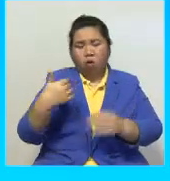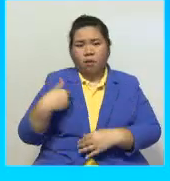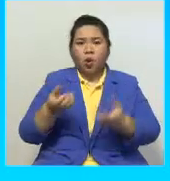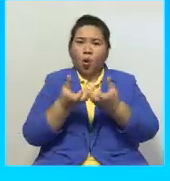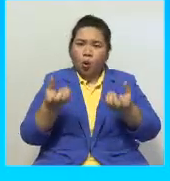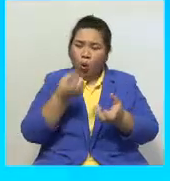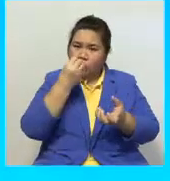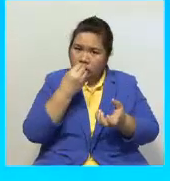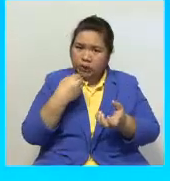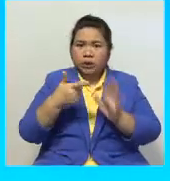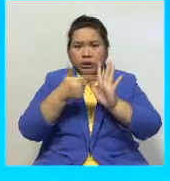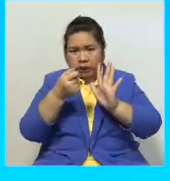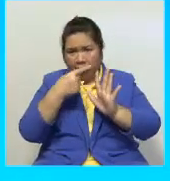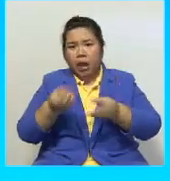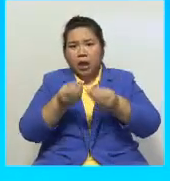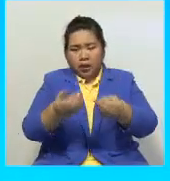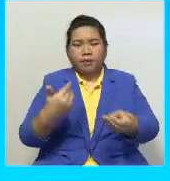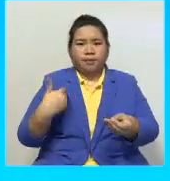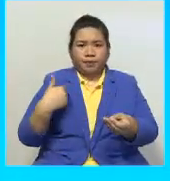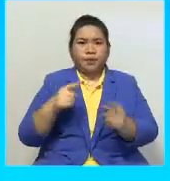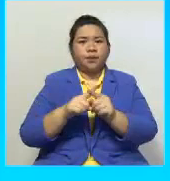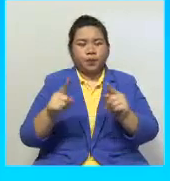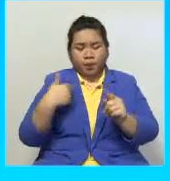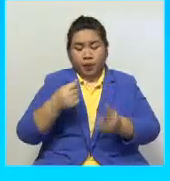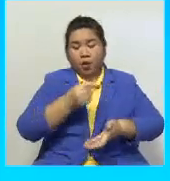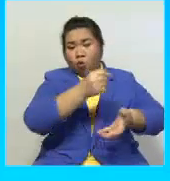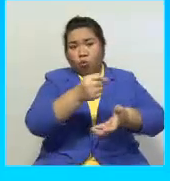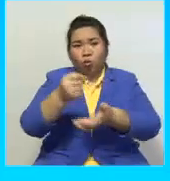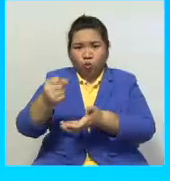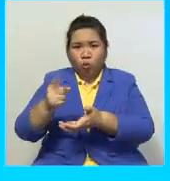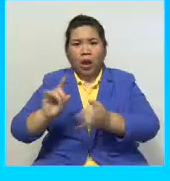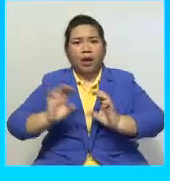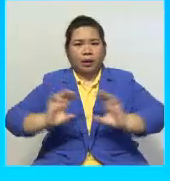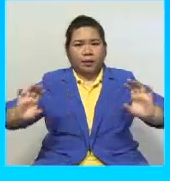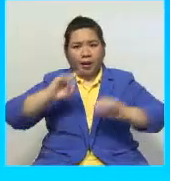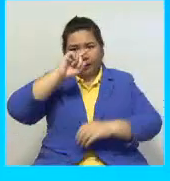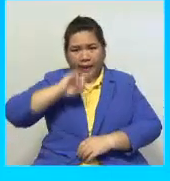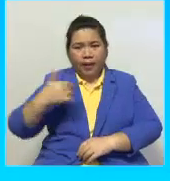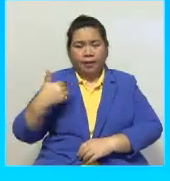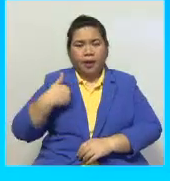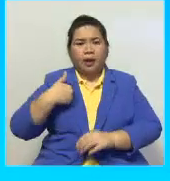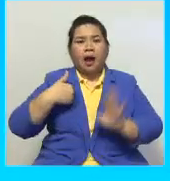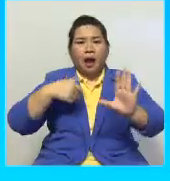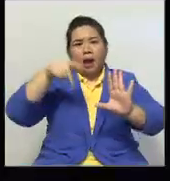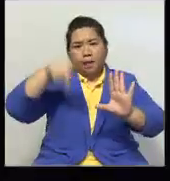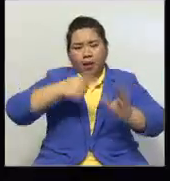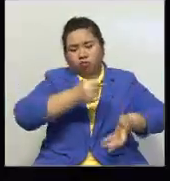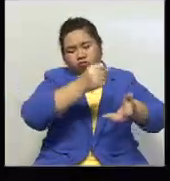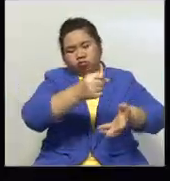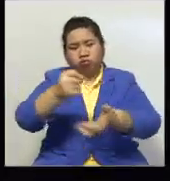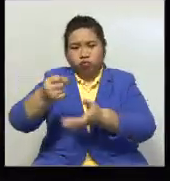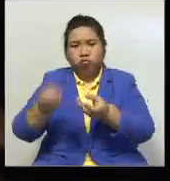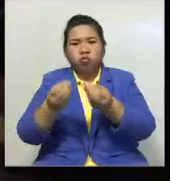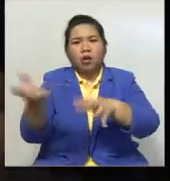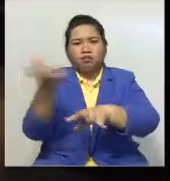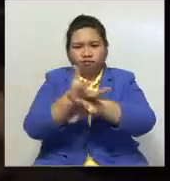าพระราชทานอีกจำนวนหนึ่งนอกจากนี้ก็ยังมีการลำเลียงถุงยังชีพในนามรัฐบาลไทยอีก 5,000 ชุดด้วยกันนะคะที่เดิน